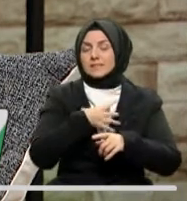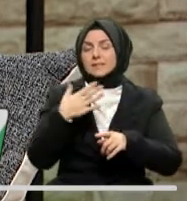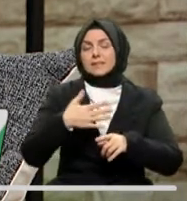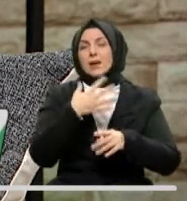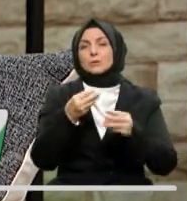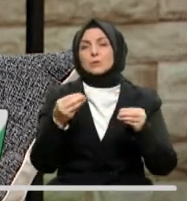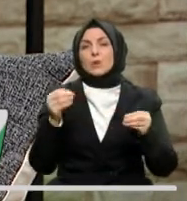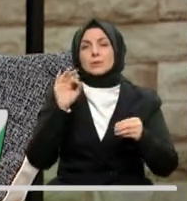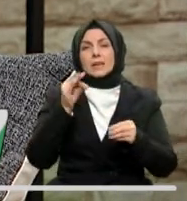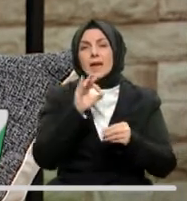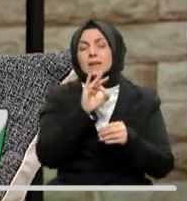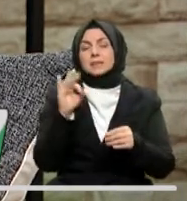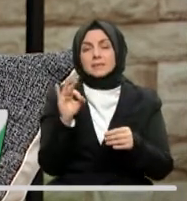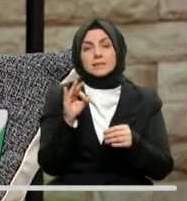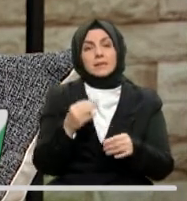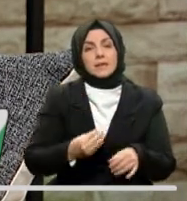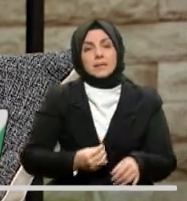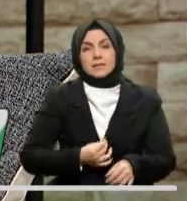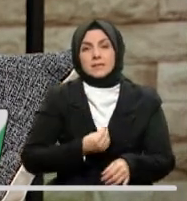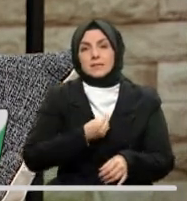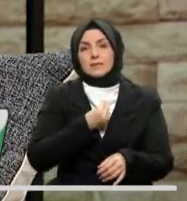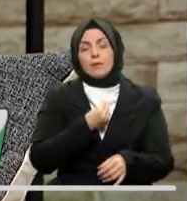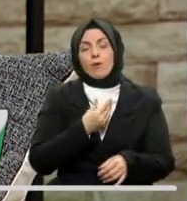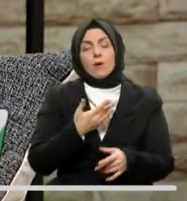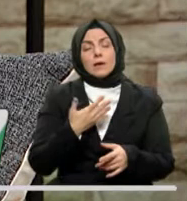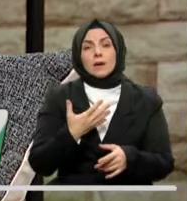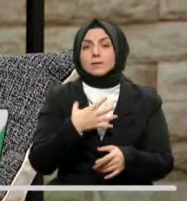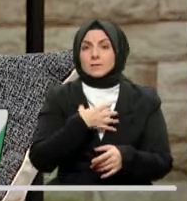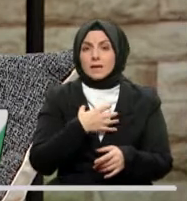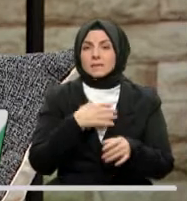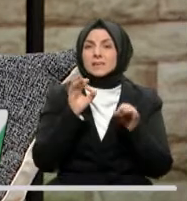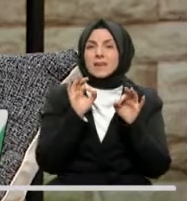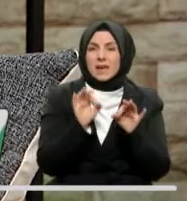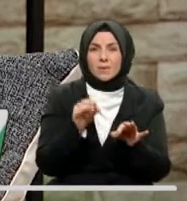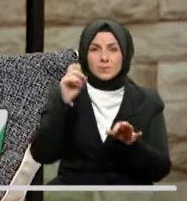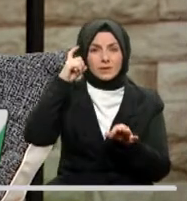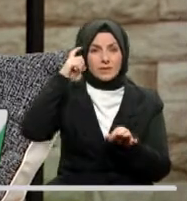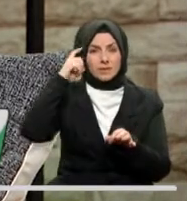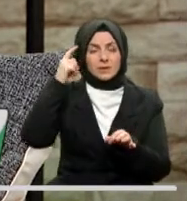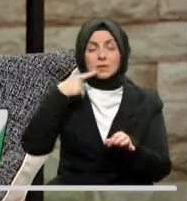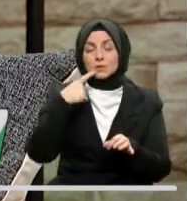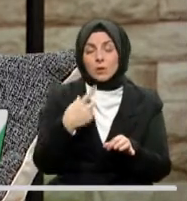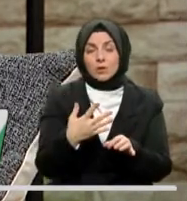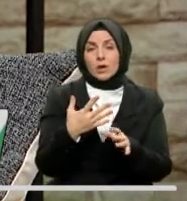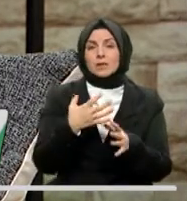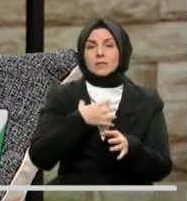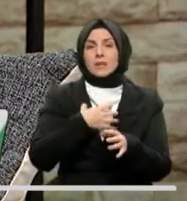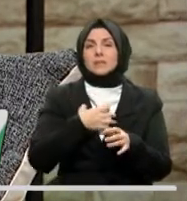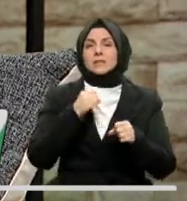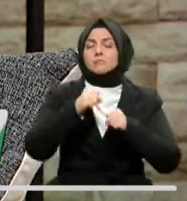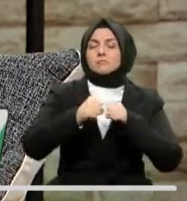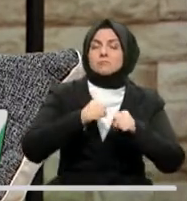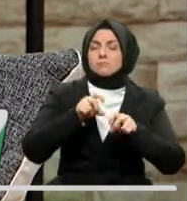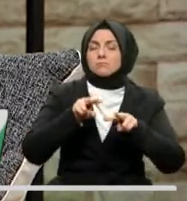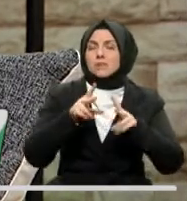Alıngan Herşeyden alınıp işte kendisine bir eleştiri bir saldırı olarak gören insanlar görüyoruz Neden böyle diye baktığımızda